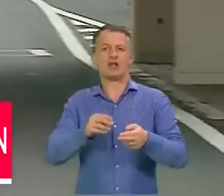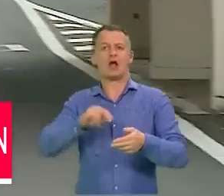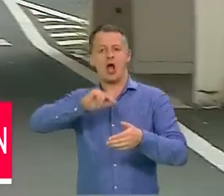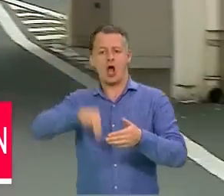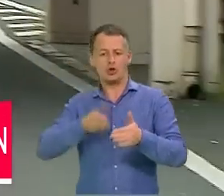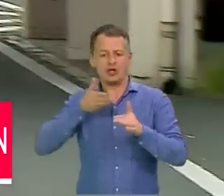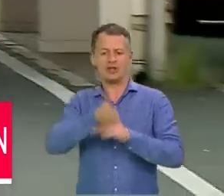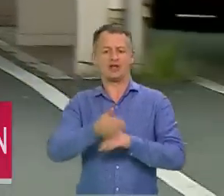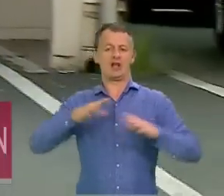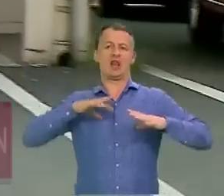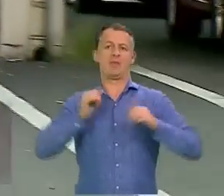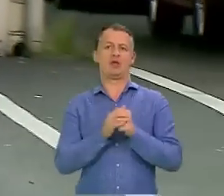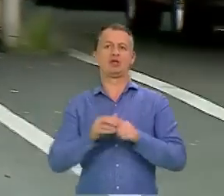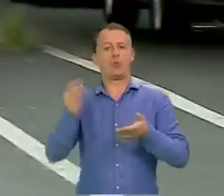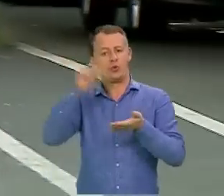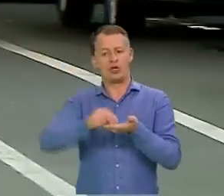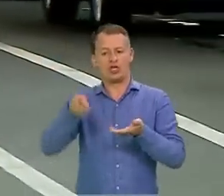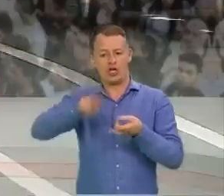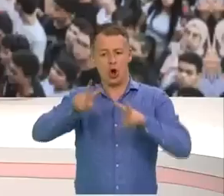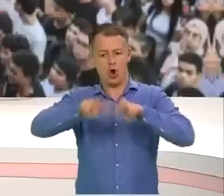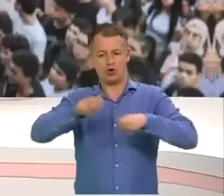reluarea controlului la frontiere.